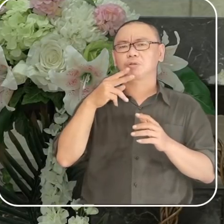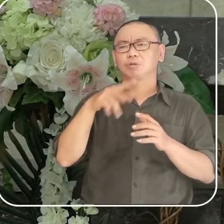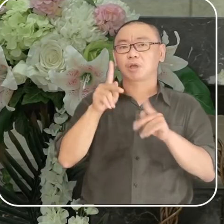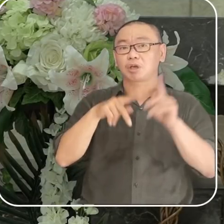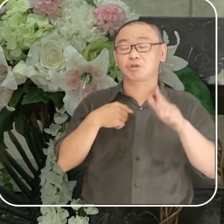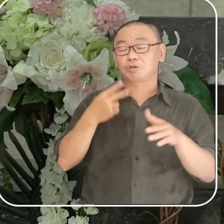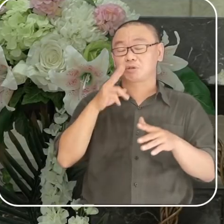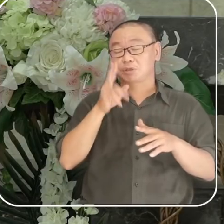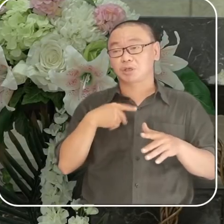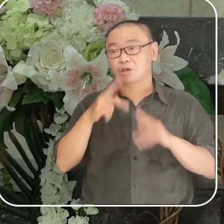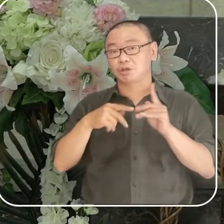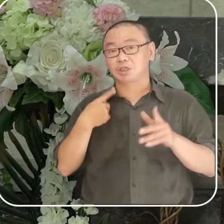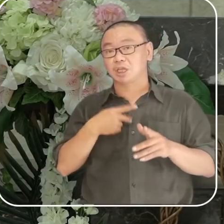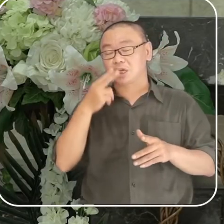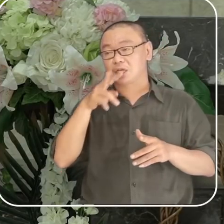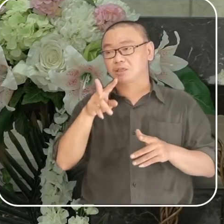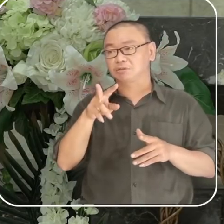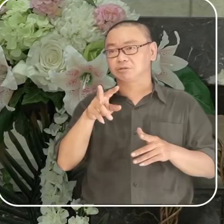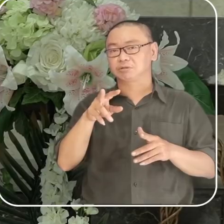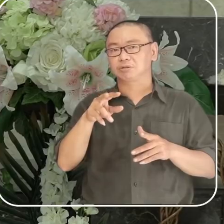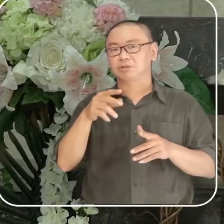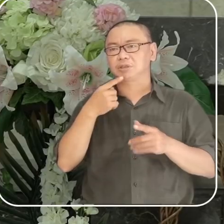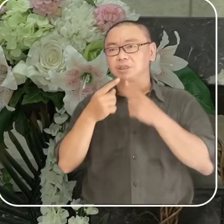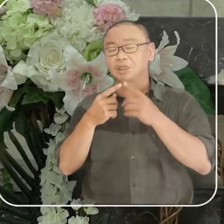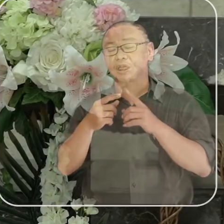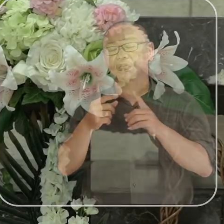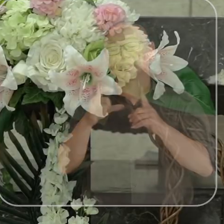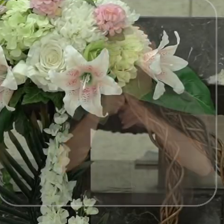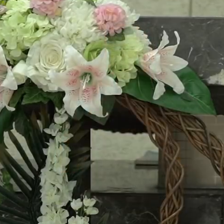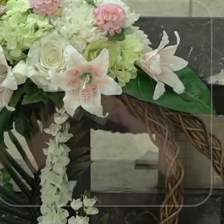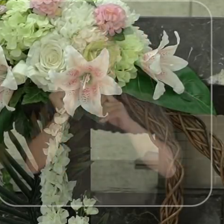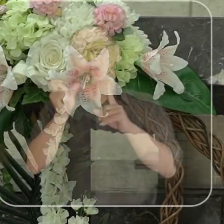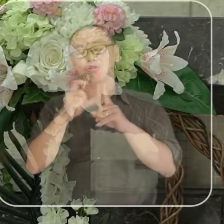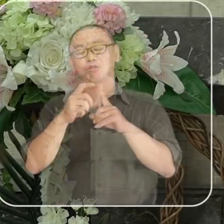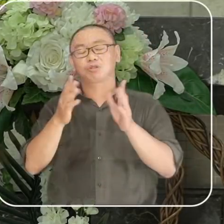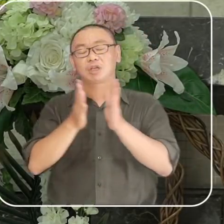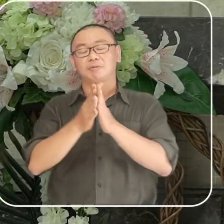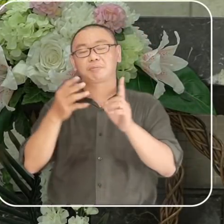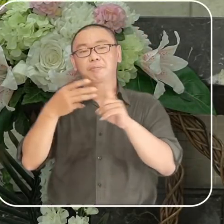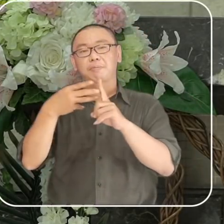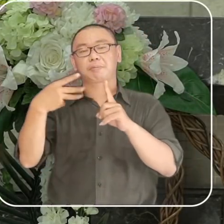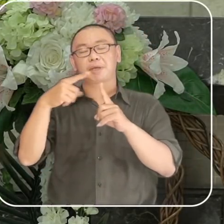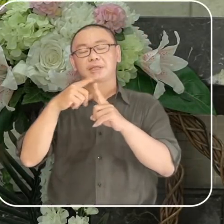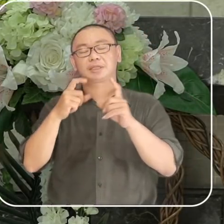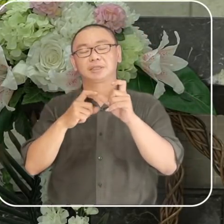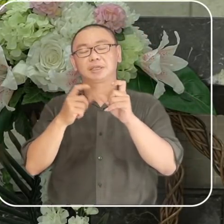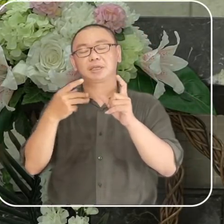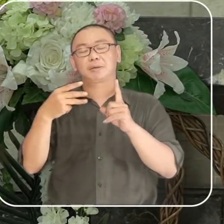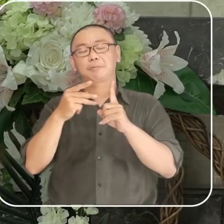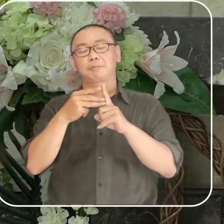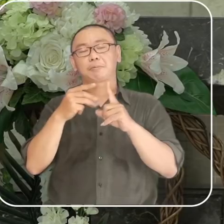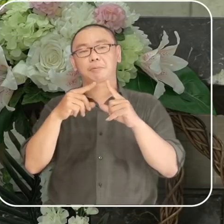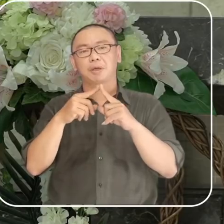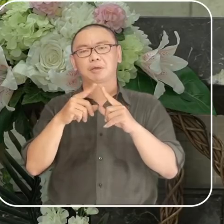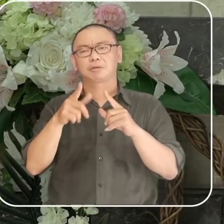sebentar, kisah Daud dan Batsyeba, saudara, bagi saya itulah kisah yang sangat unik